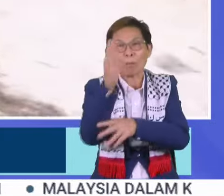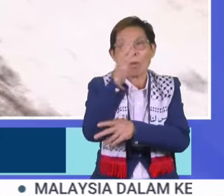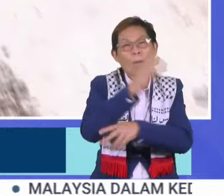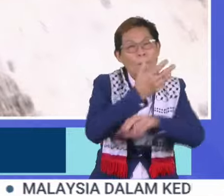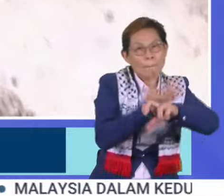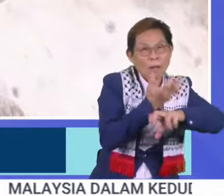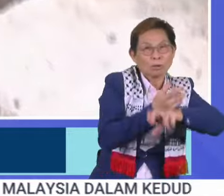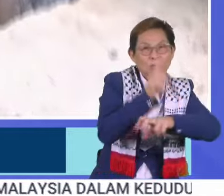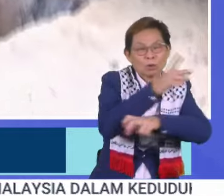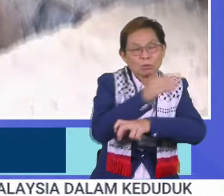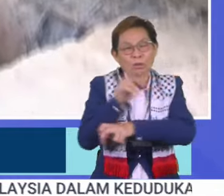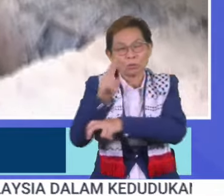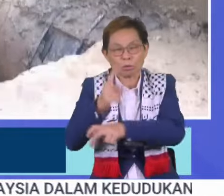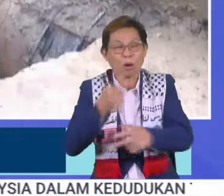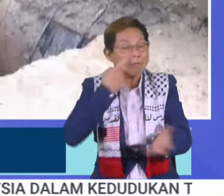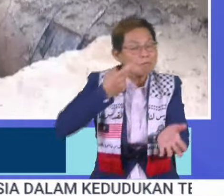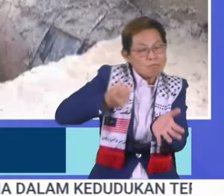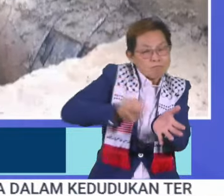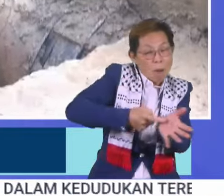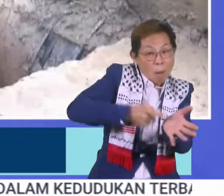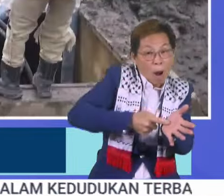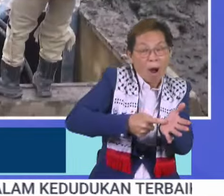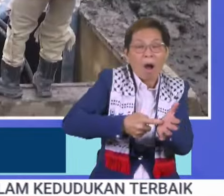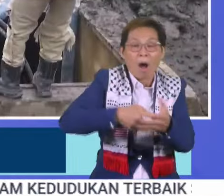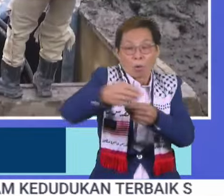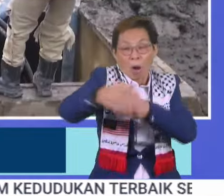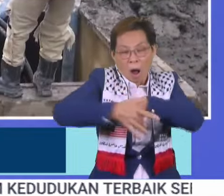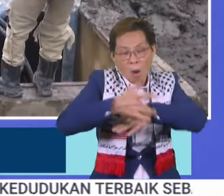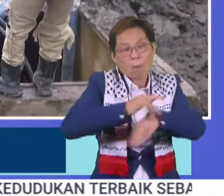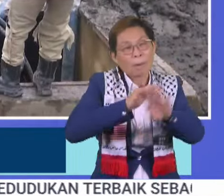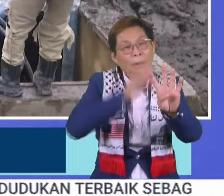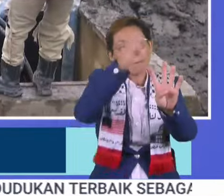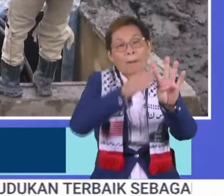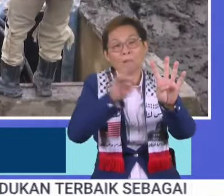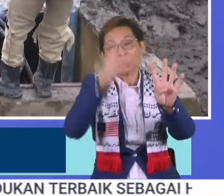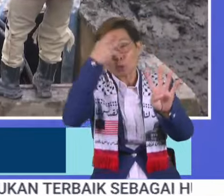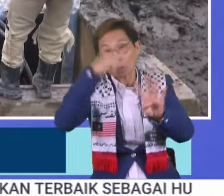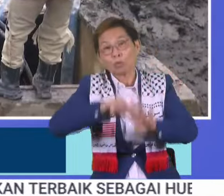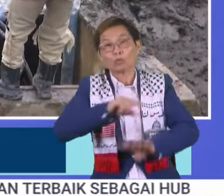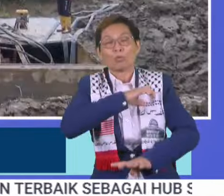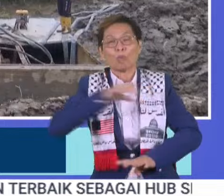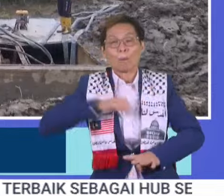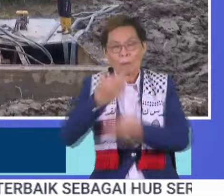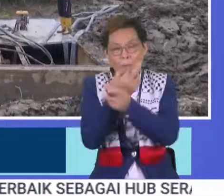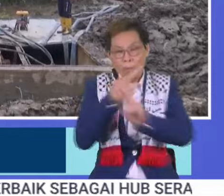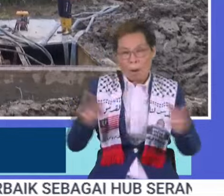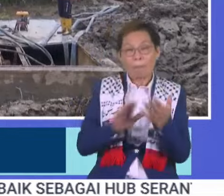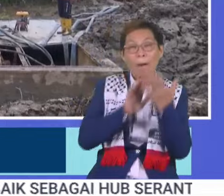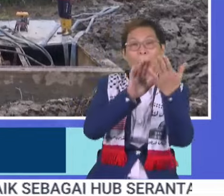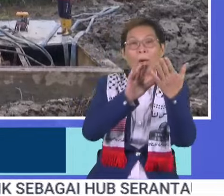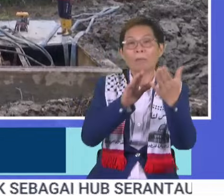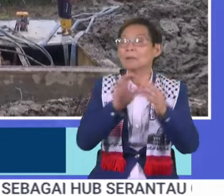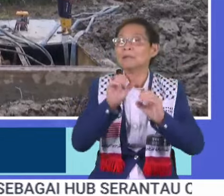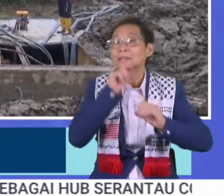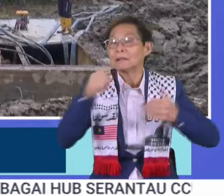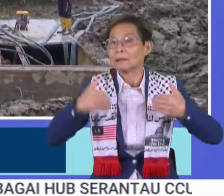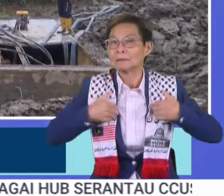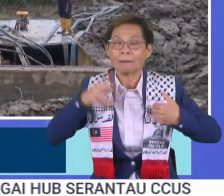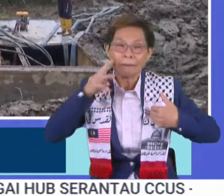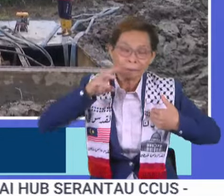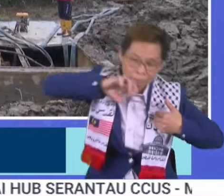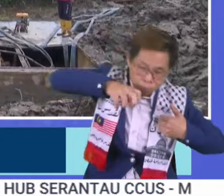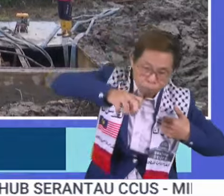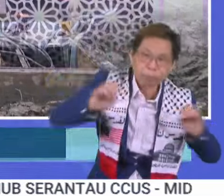dan 2. Notis gangguan telah dikeluarkan lebih awal iaitu pada 4 Julai untuk pengguna bersedia menghadapi gangguan tersebut.